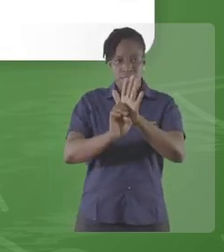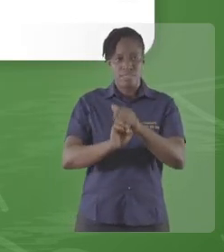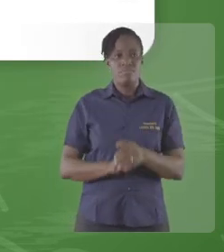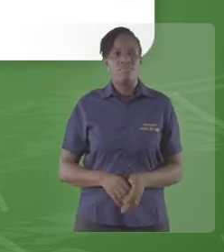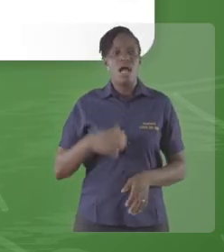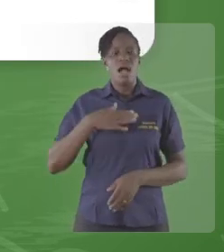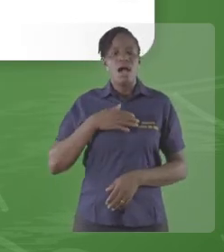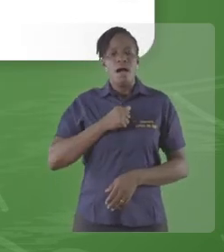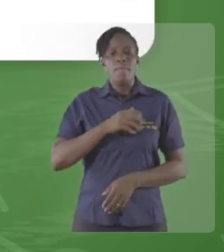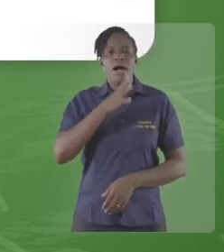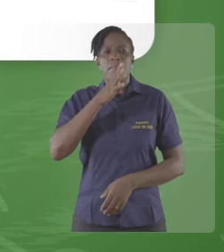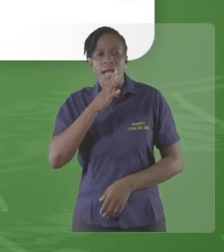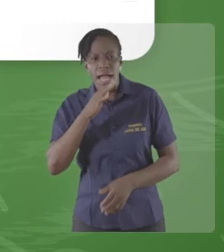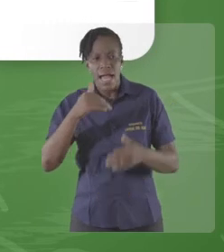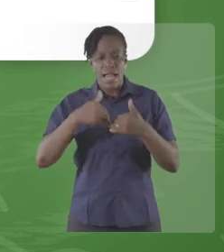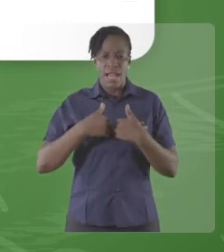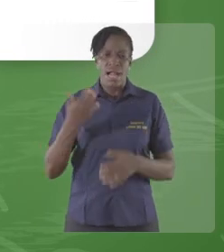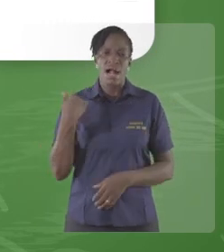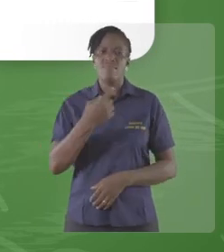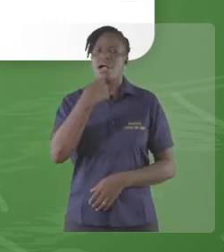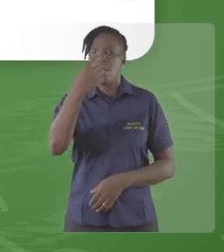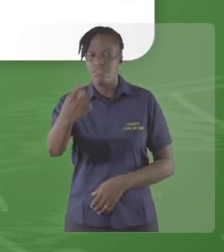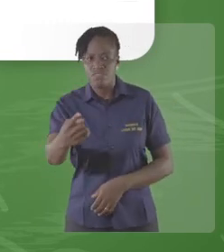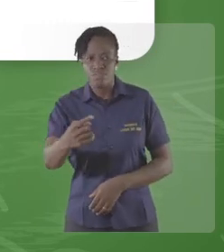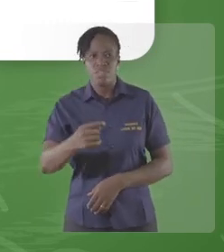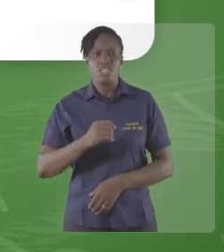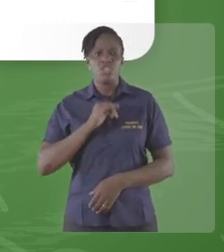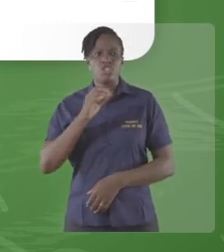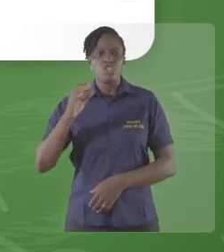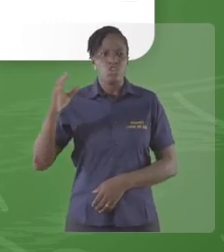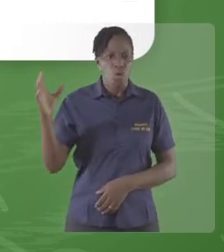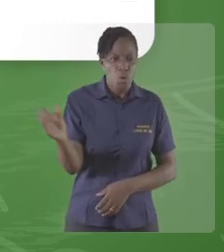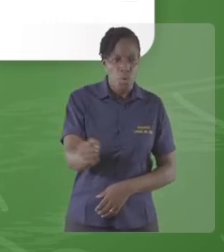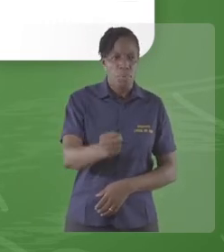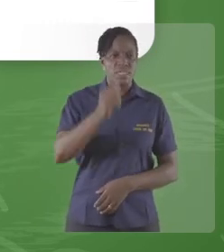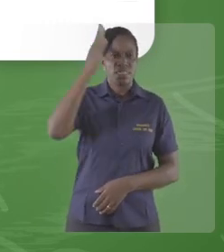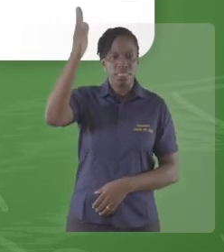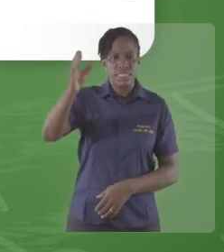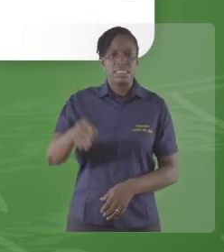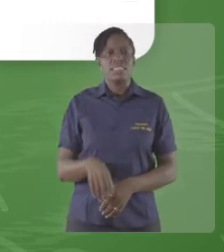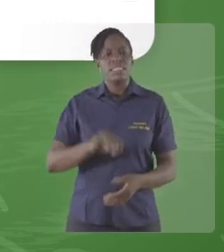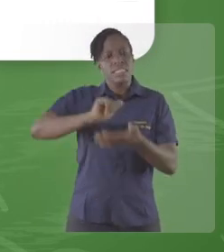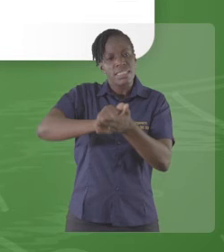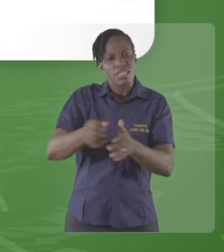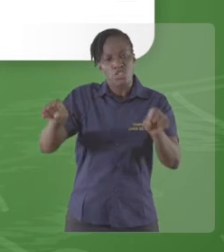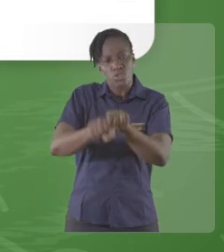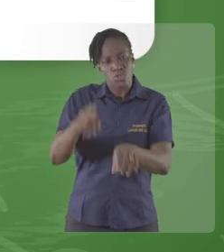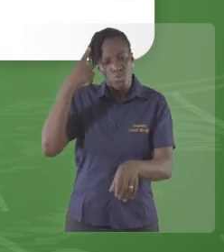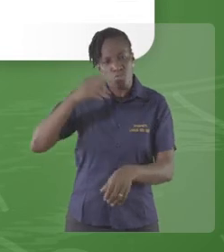Exemple, ma mère avait affirmé « Je prendrai ces chaussures pour ma fille ».